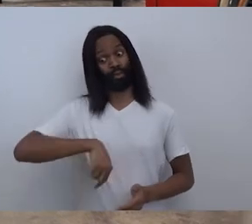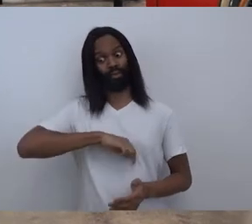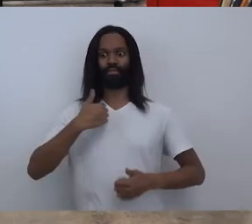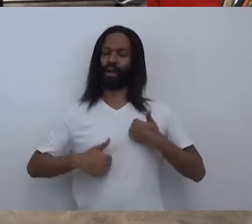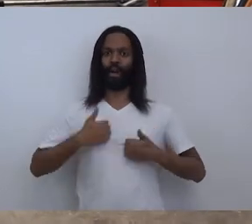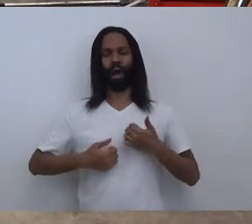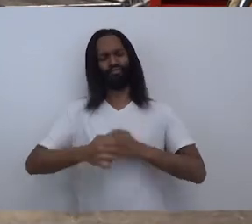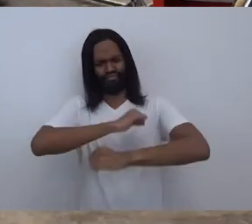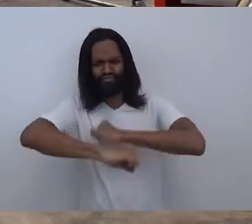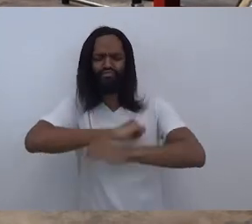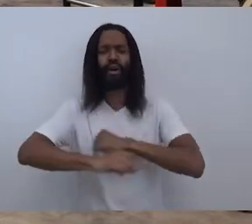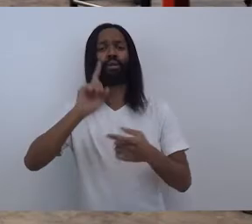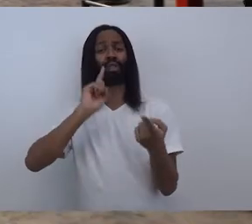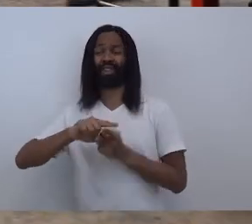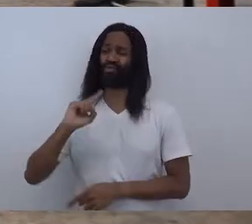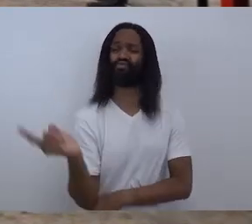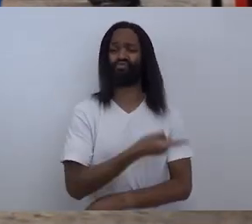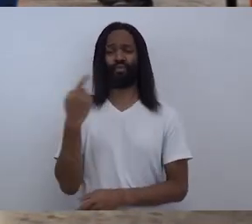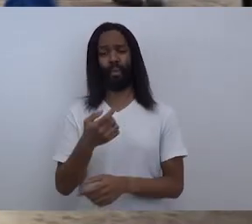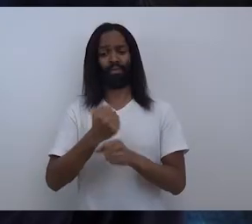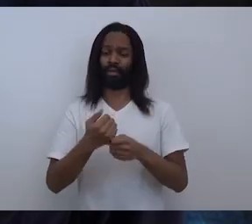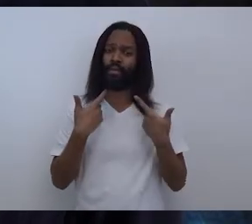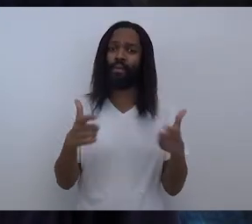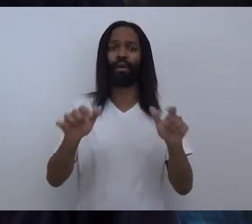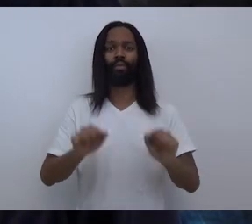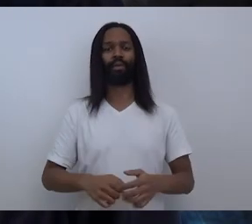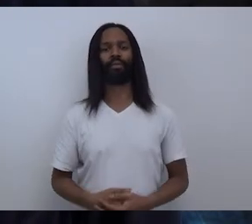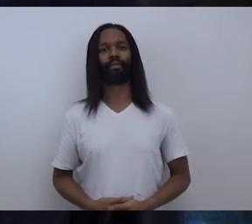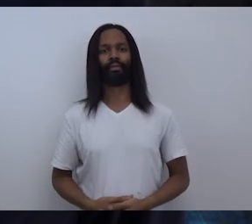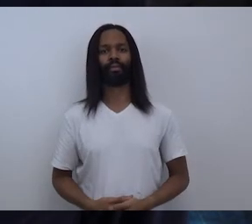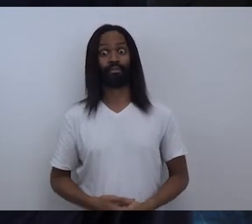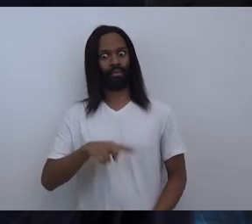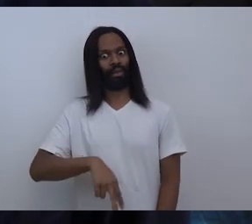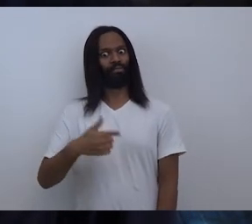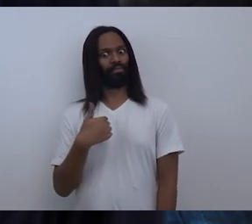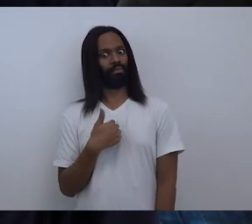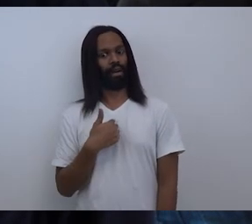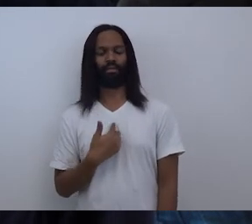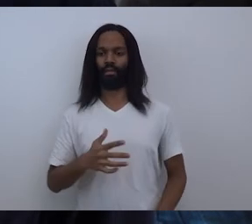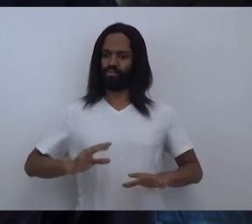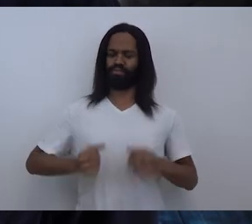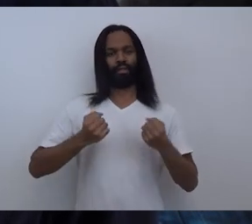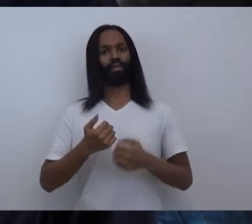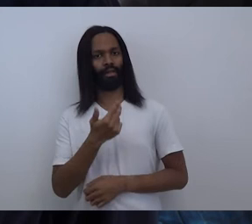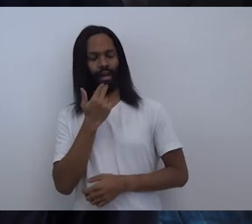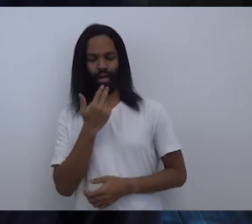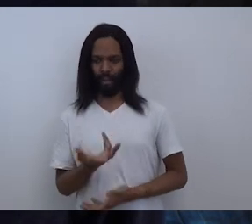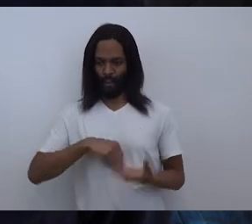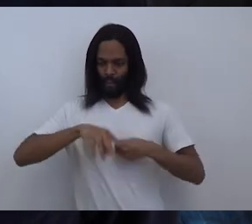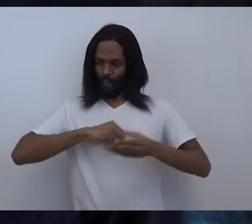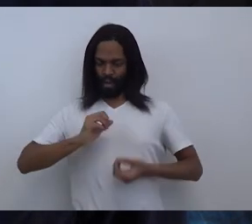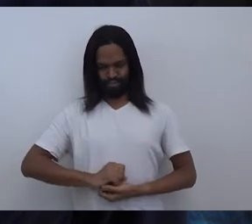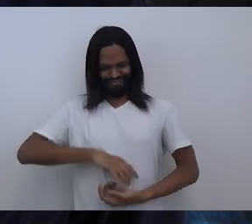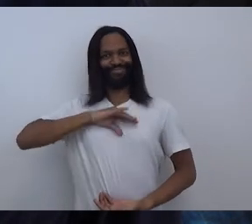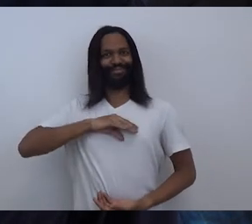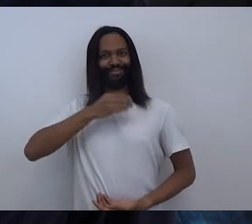que tous les emplois soient accessibles à tout le monde. J'ai tous les outils entre mes mains, tous les atouts dans mes mains. C'est à moi de bien utiliser